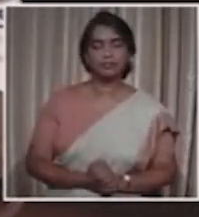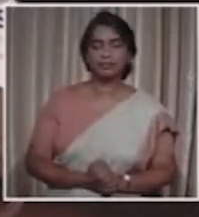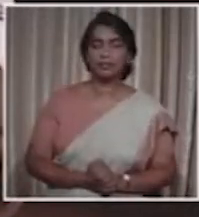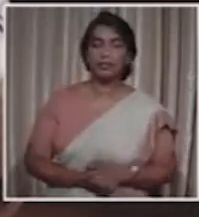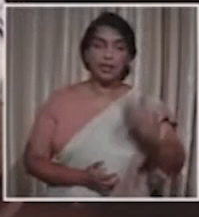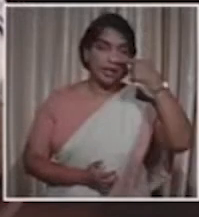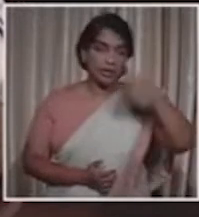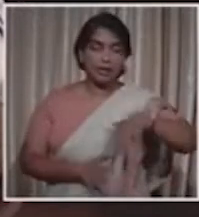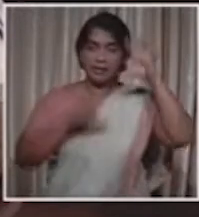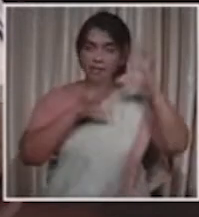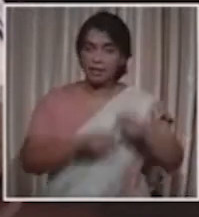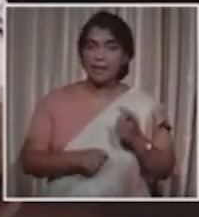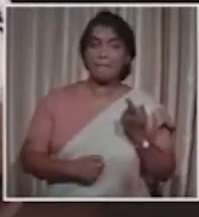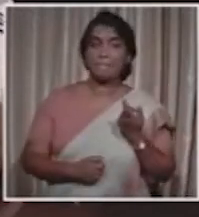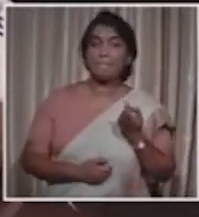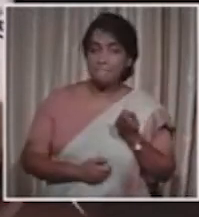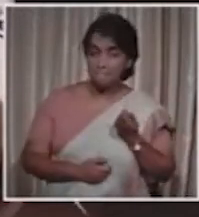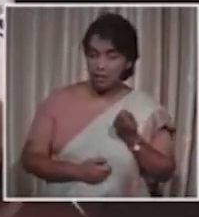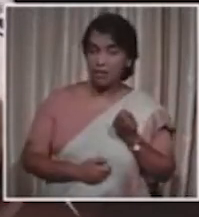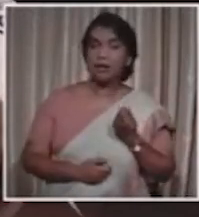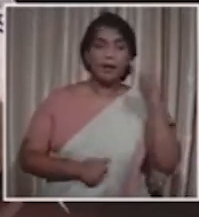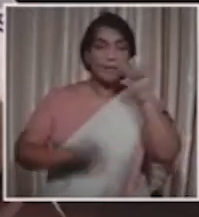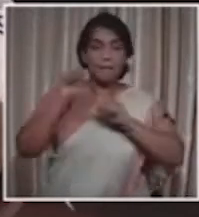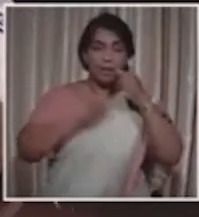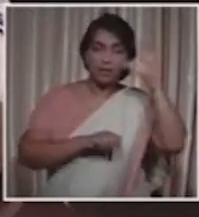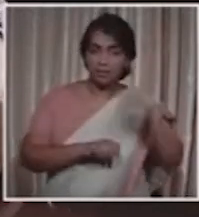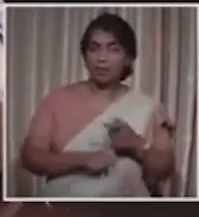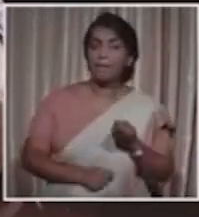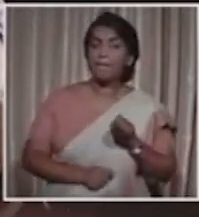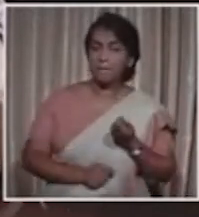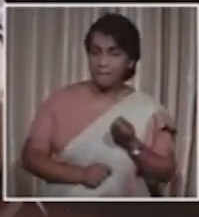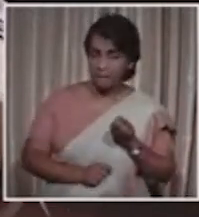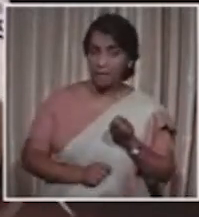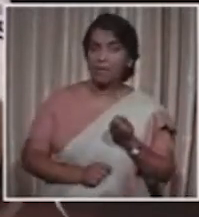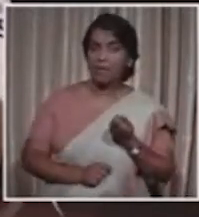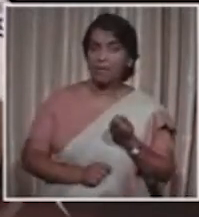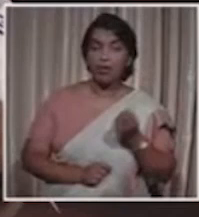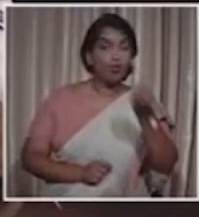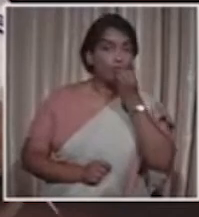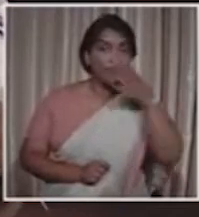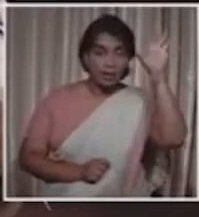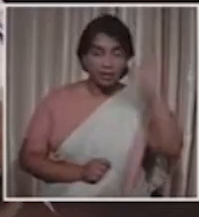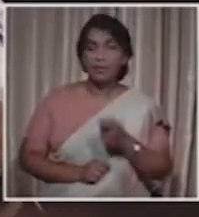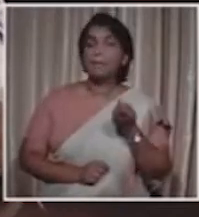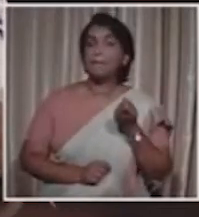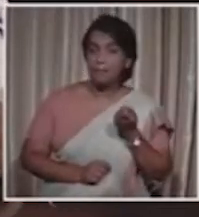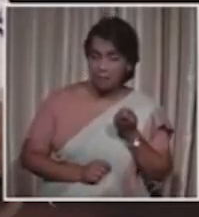තෙල් ටික ගෙන්න ගන්න තියෙන සල්ලි බෙහෙත් ටික ගෙන්න ගන්න තියෙන සල්ලි ආහාර ගෙන්න ගන්න තියෙන